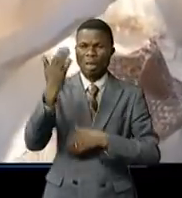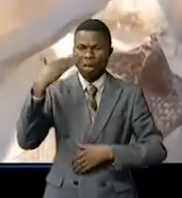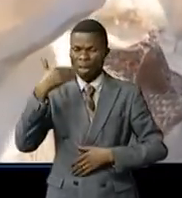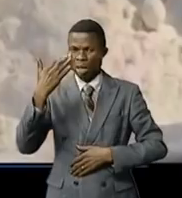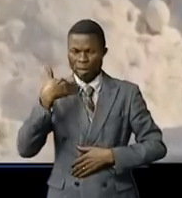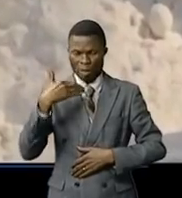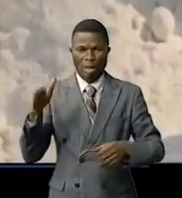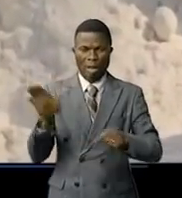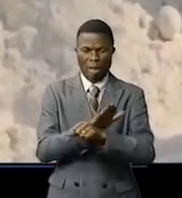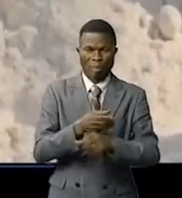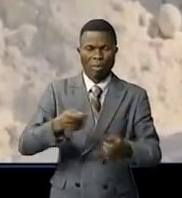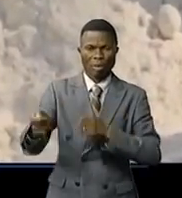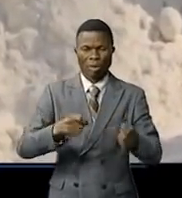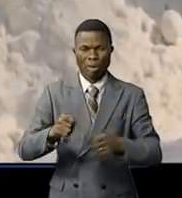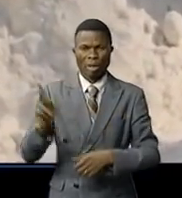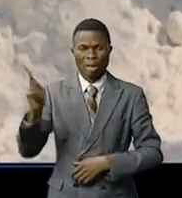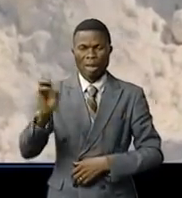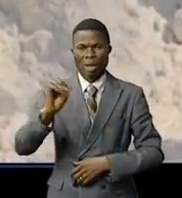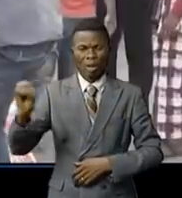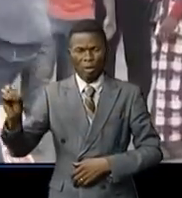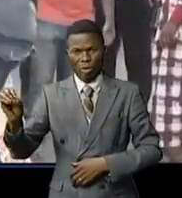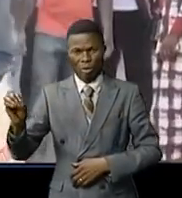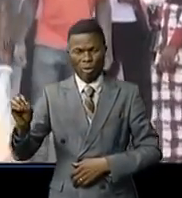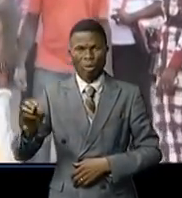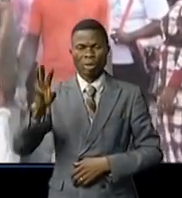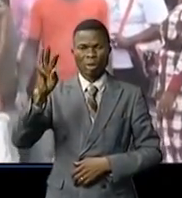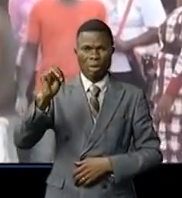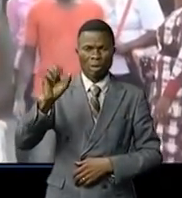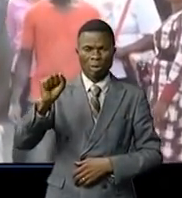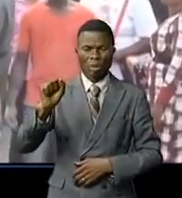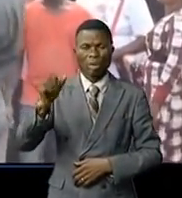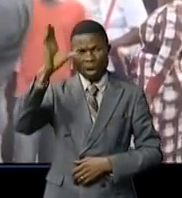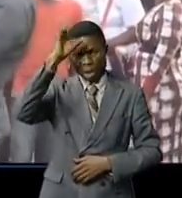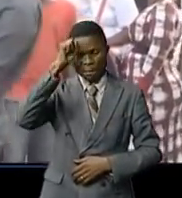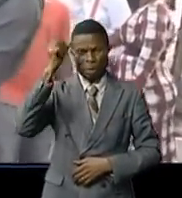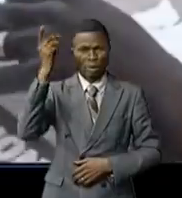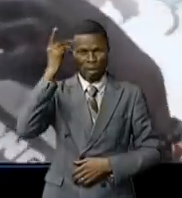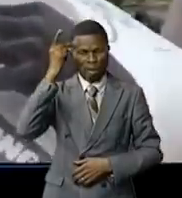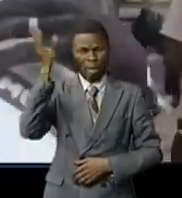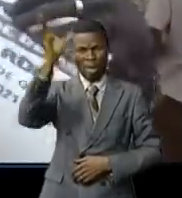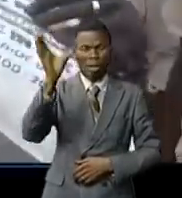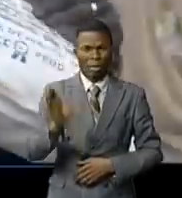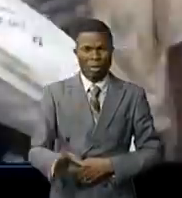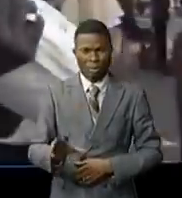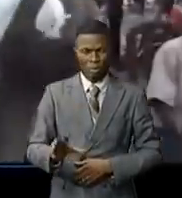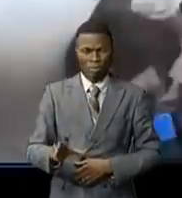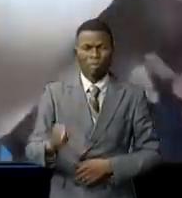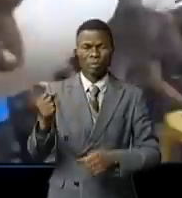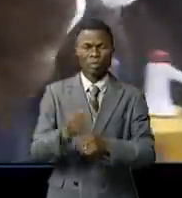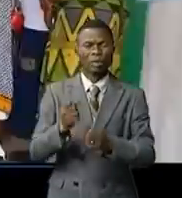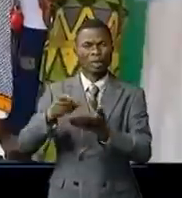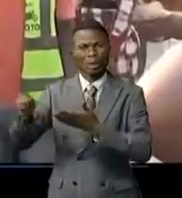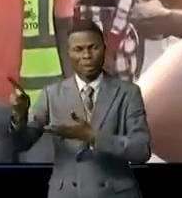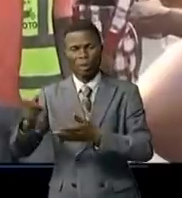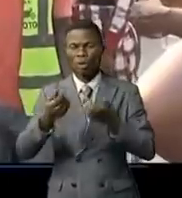déjà les marchés. Au Kassai-Oriental, en passant par Mongata, dans le Kwilu, Kinshasa et Congo Central, les ménageurs, acheteuses